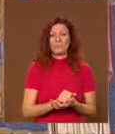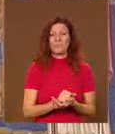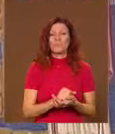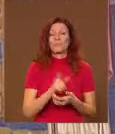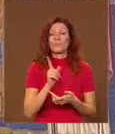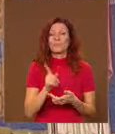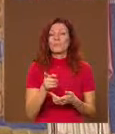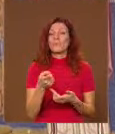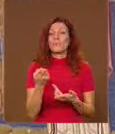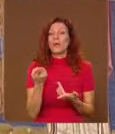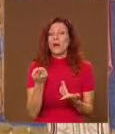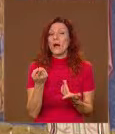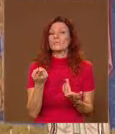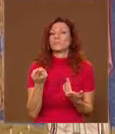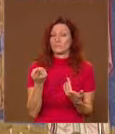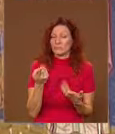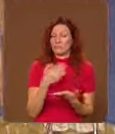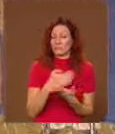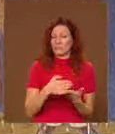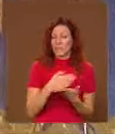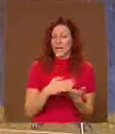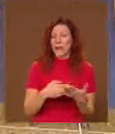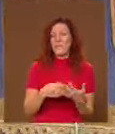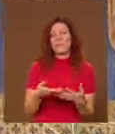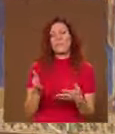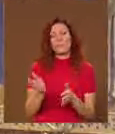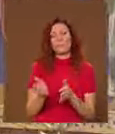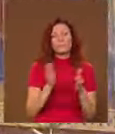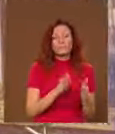светото причастие под вид на хляб и вино